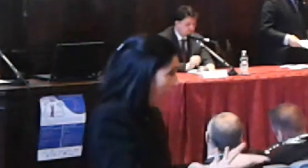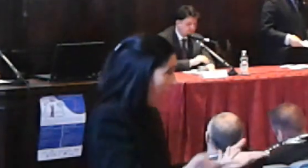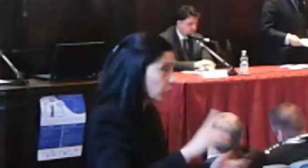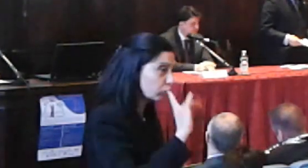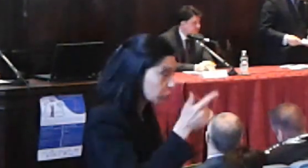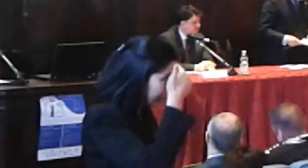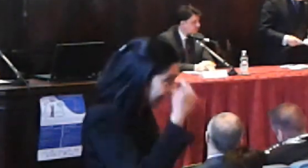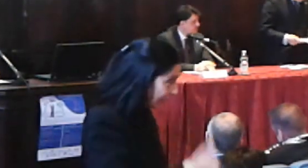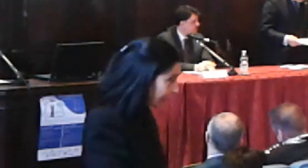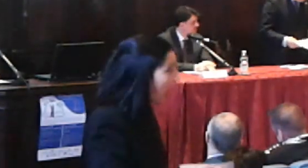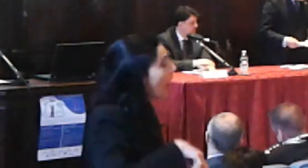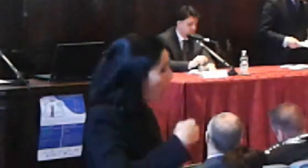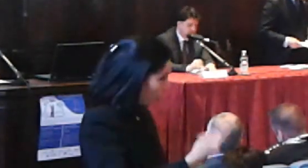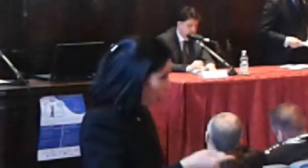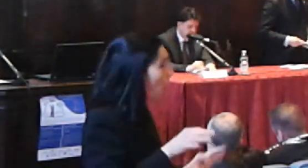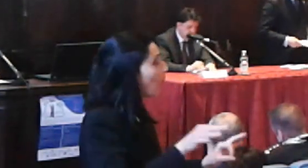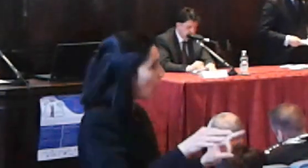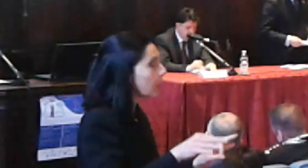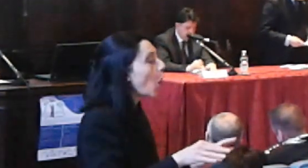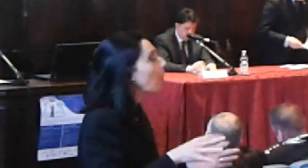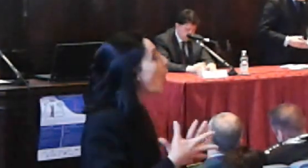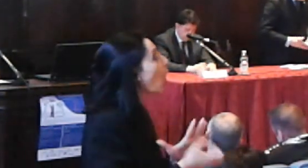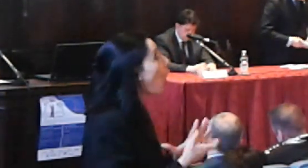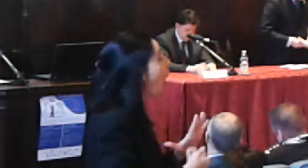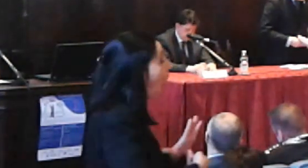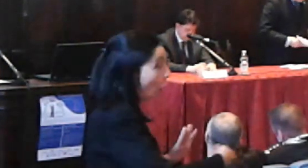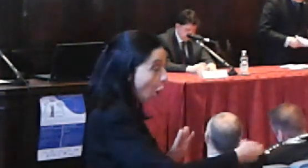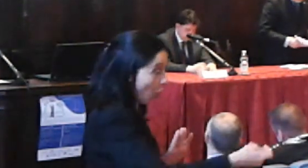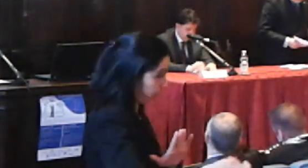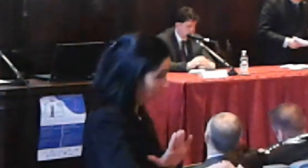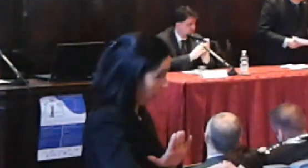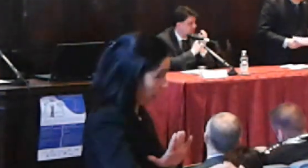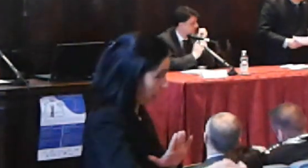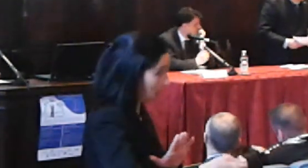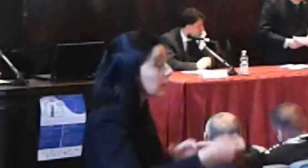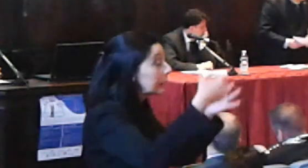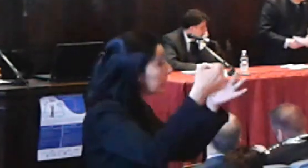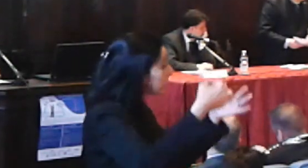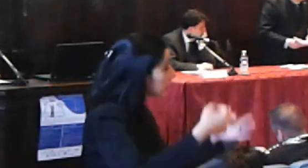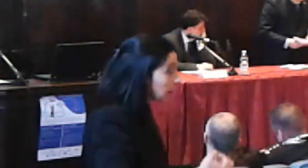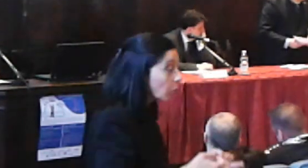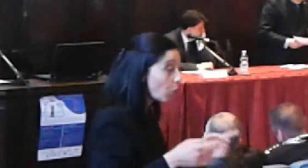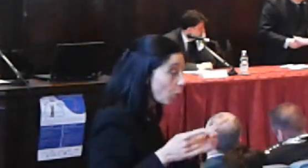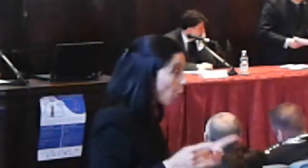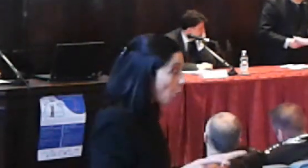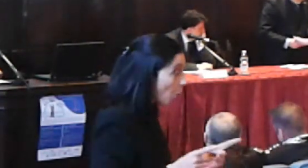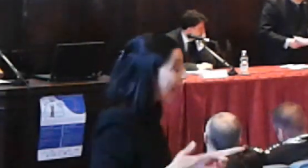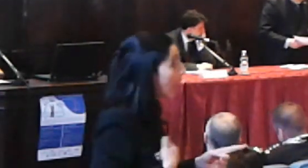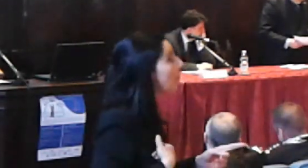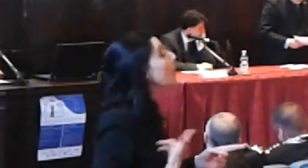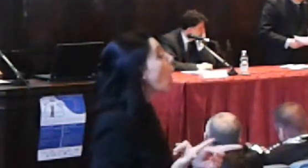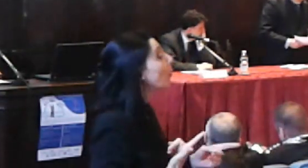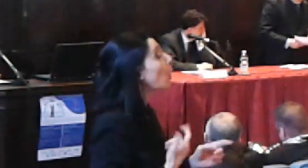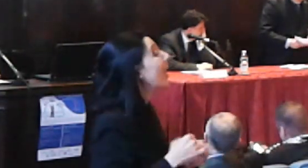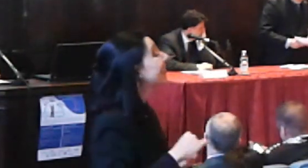sarà trasmesso naturalmente in copia a tutti, e sono sicuro che il direttore